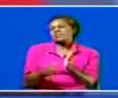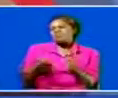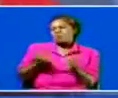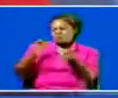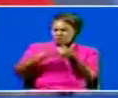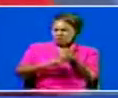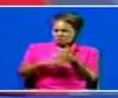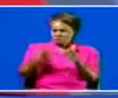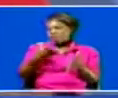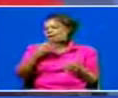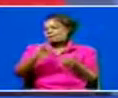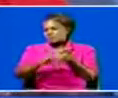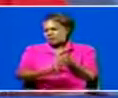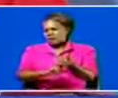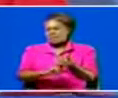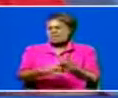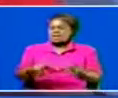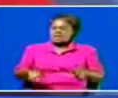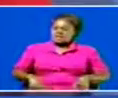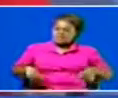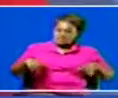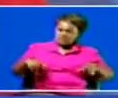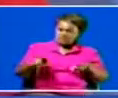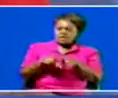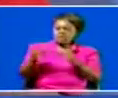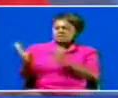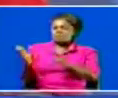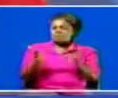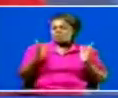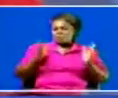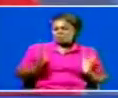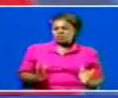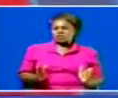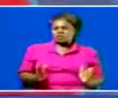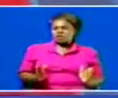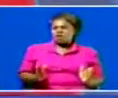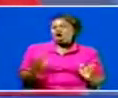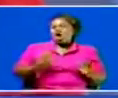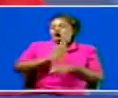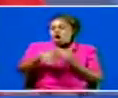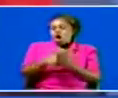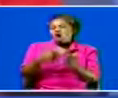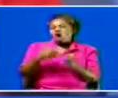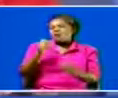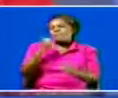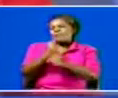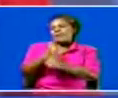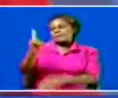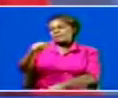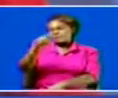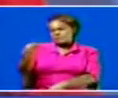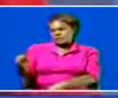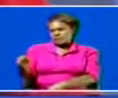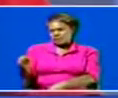lazima, ama yule mumeo, kanae kama binadamu, hakuna ambaye hakosei. Na kama si hivyo basi